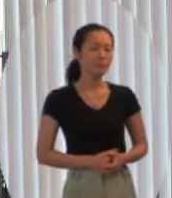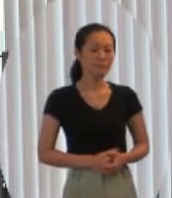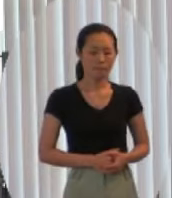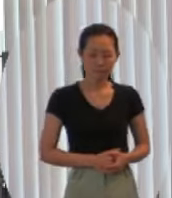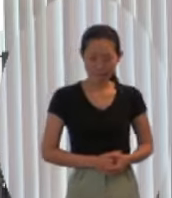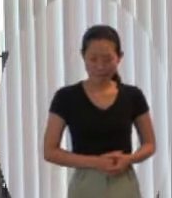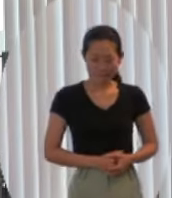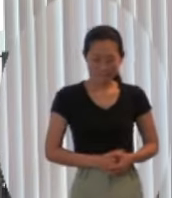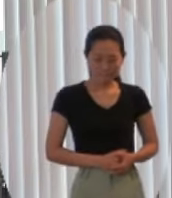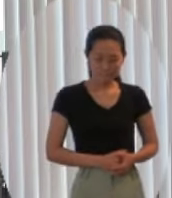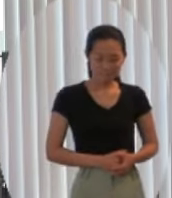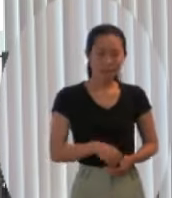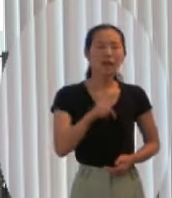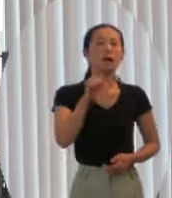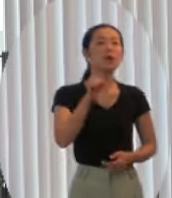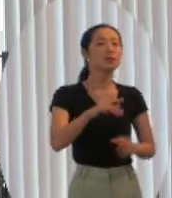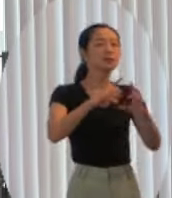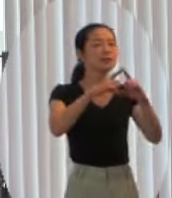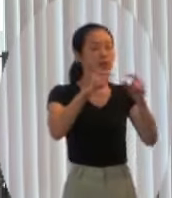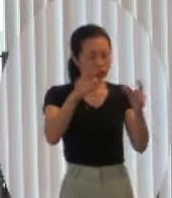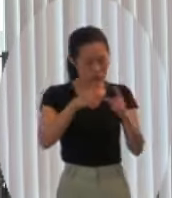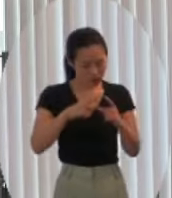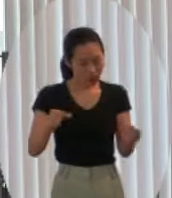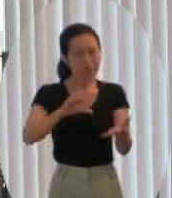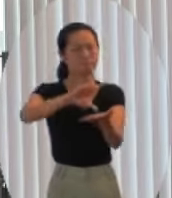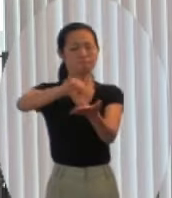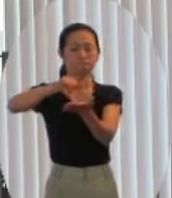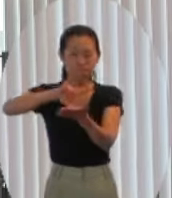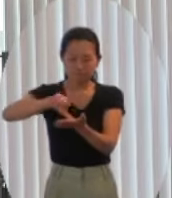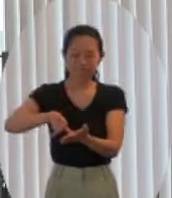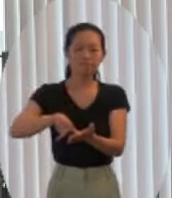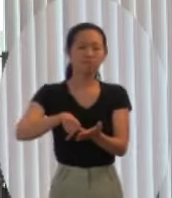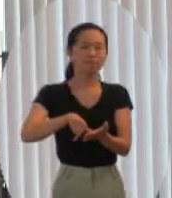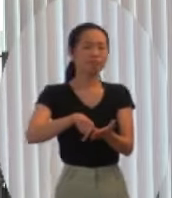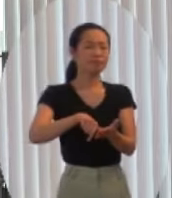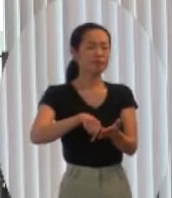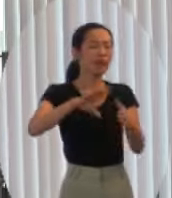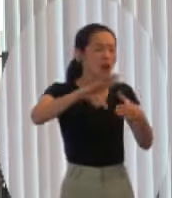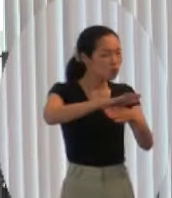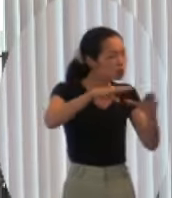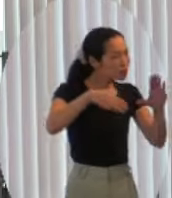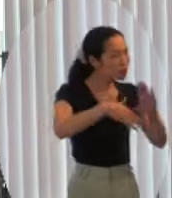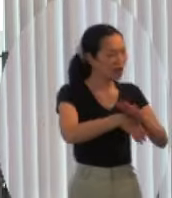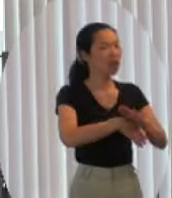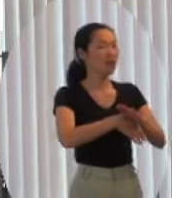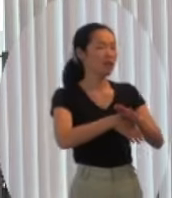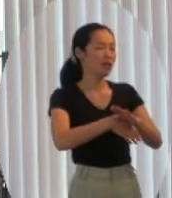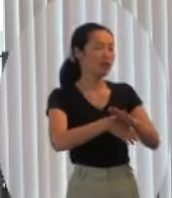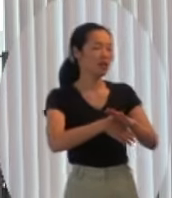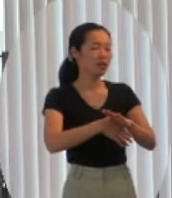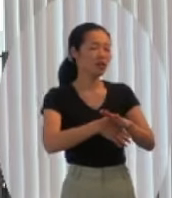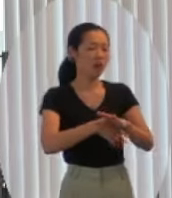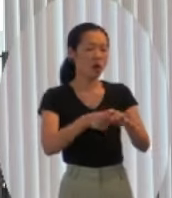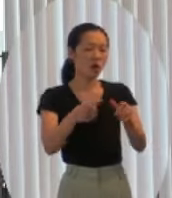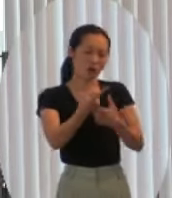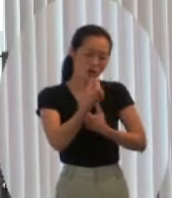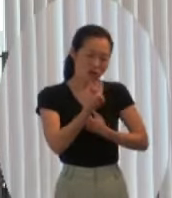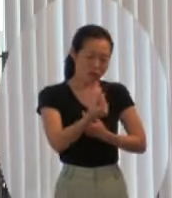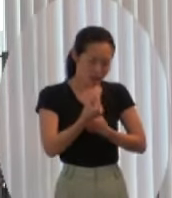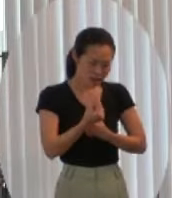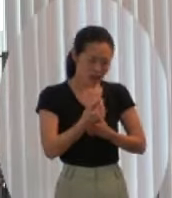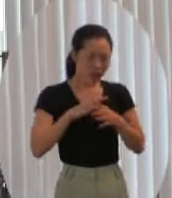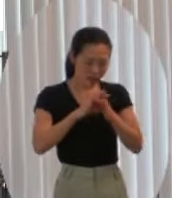これは国と国と、地域地域、民族間、人と人、全ての人と人